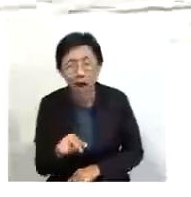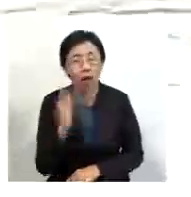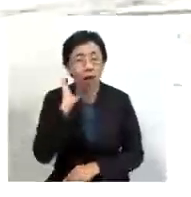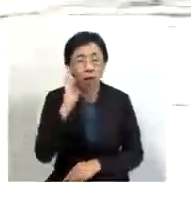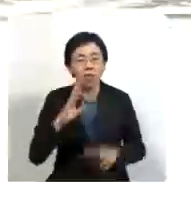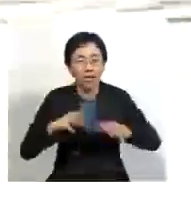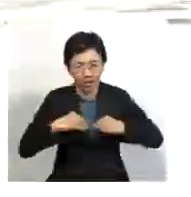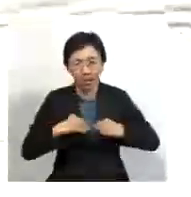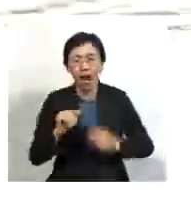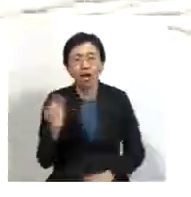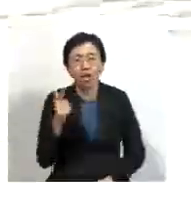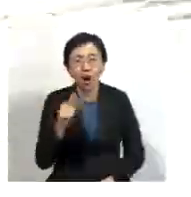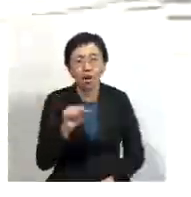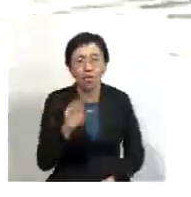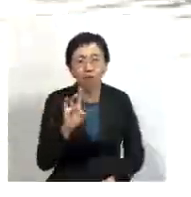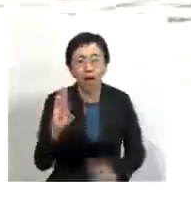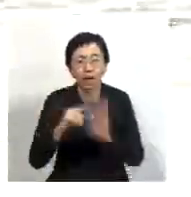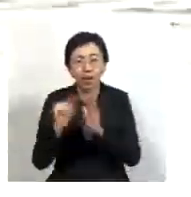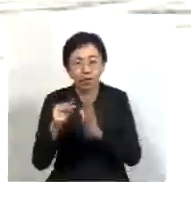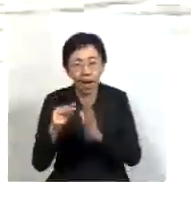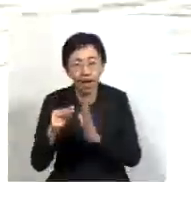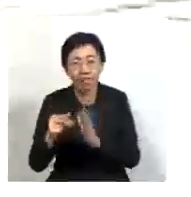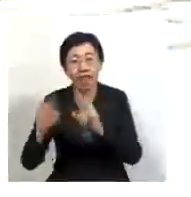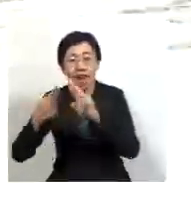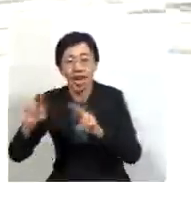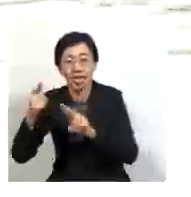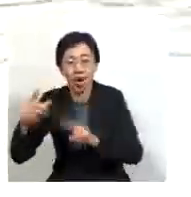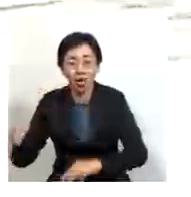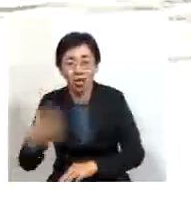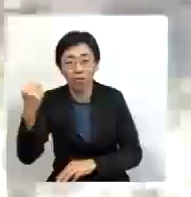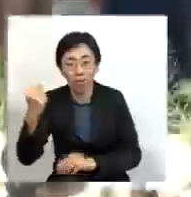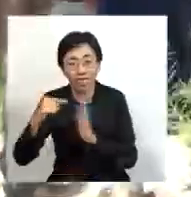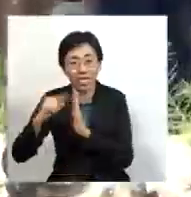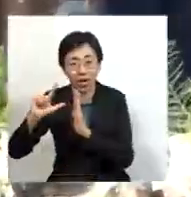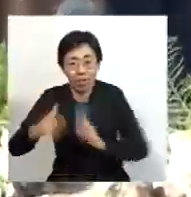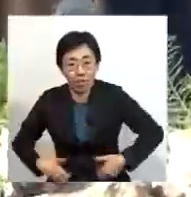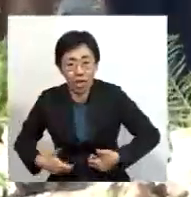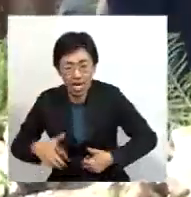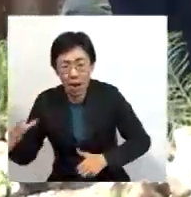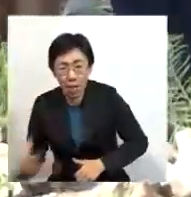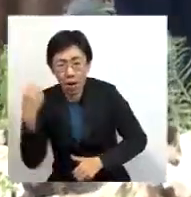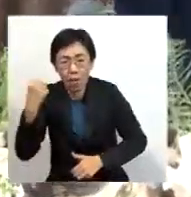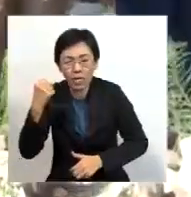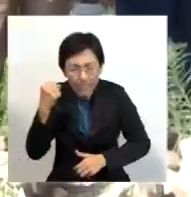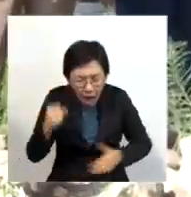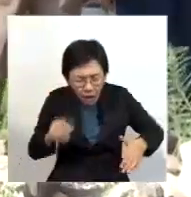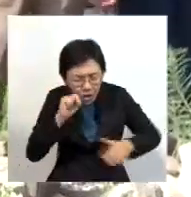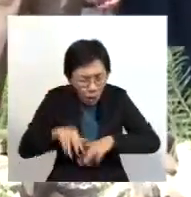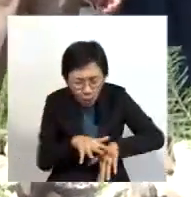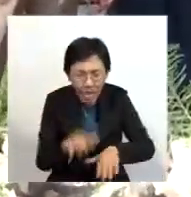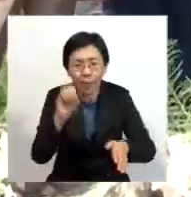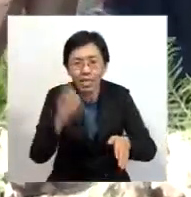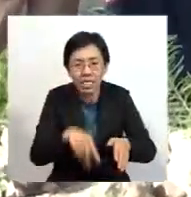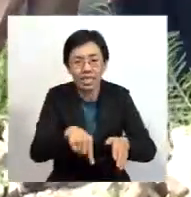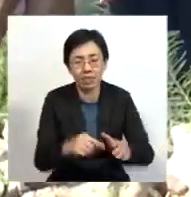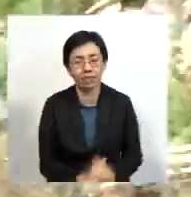ำทอง28บาทที่ชิงจากร้านทองในห้างสรรพสินค้าจังหวัดลพบุรีมาโยนทิ้งในแม่น้ำโดยตำรวจน้ำ